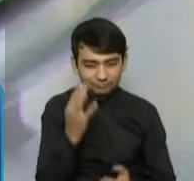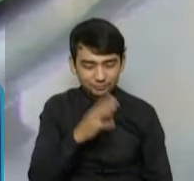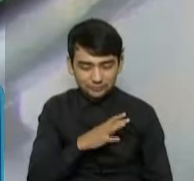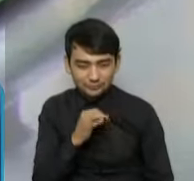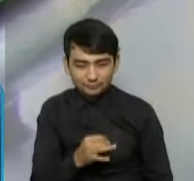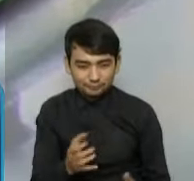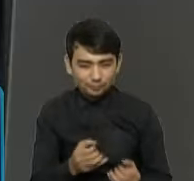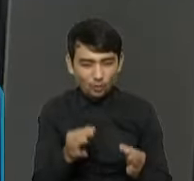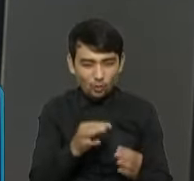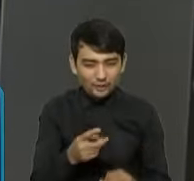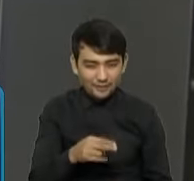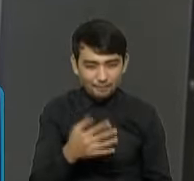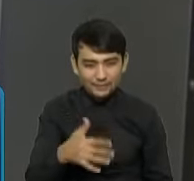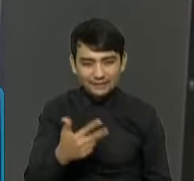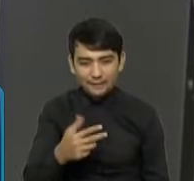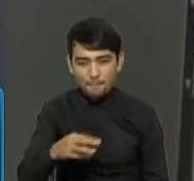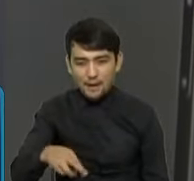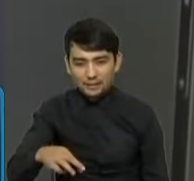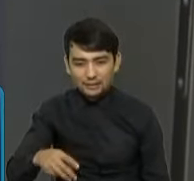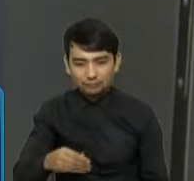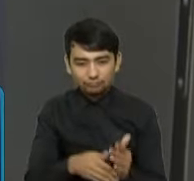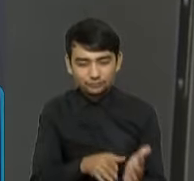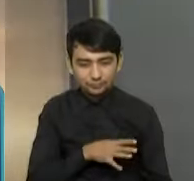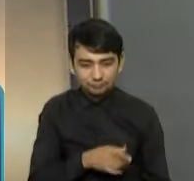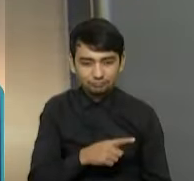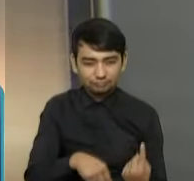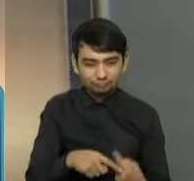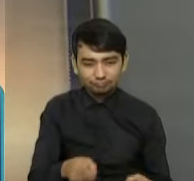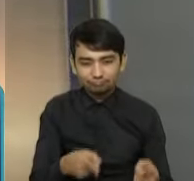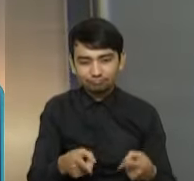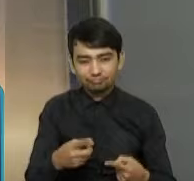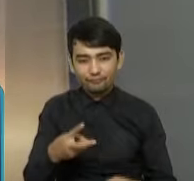53 миллиарда тенге. Ануар Амангельдинов, Влад Шишко, Информбюро.